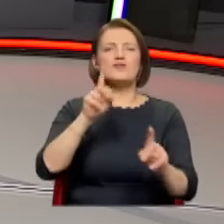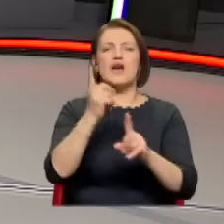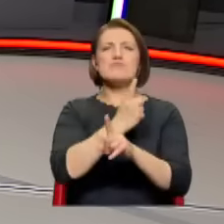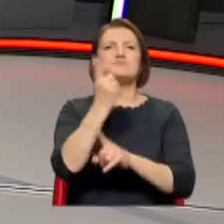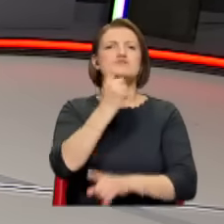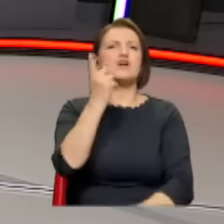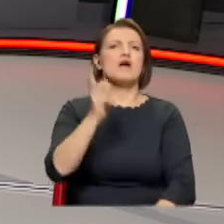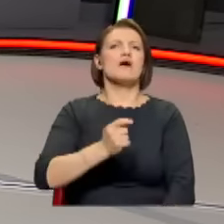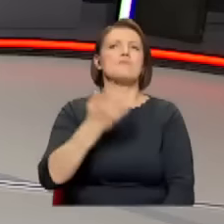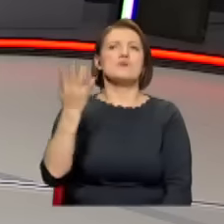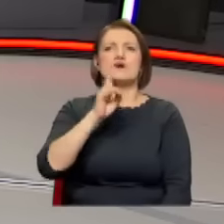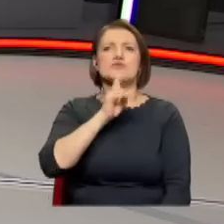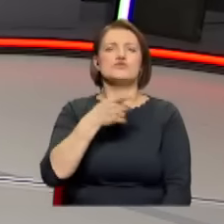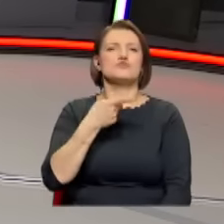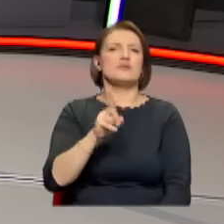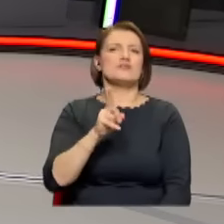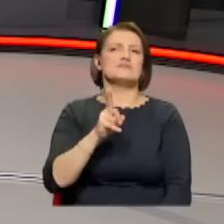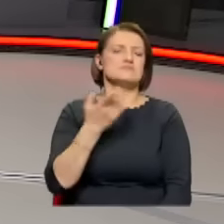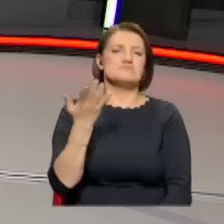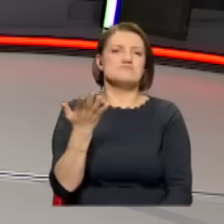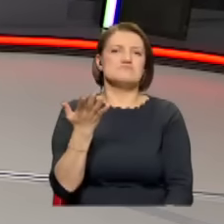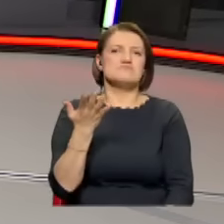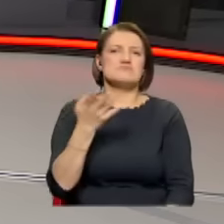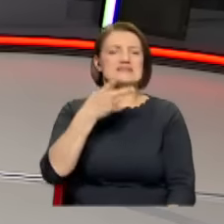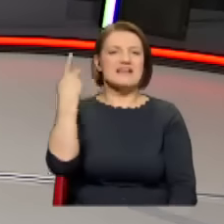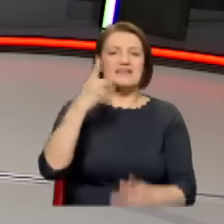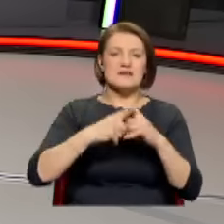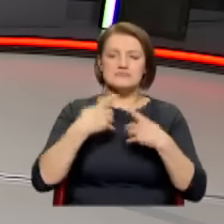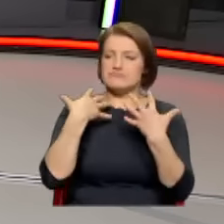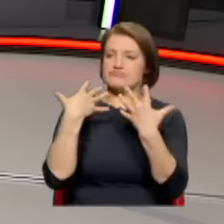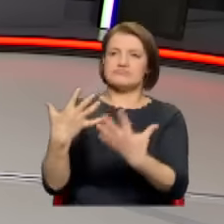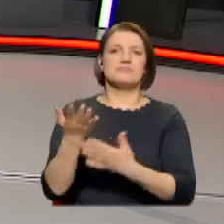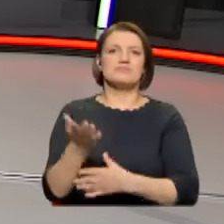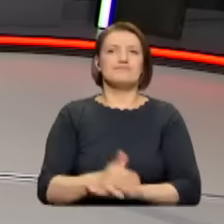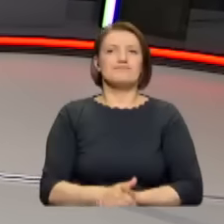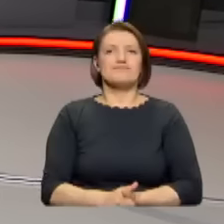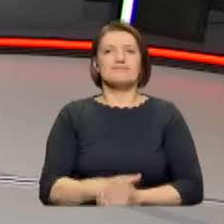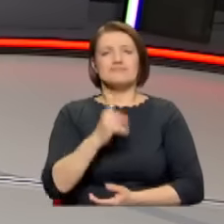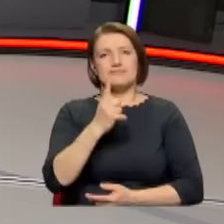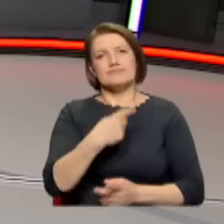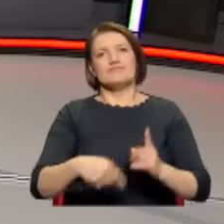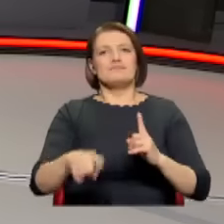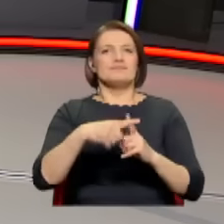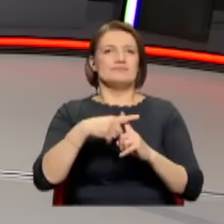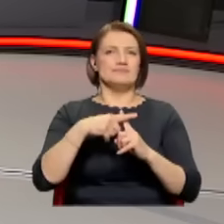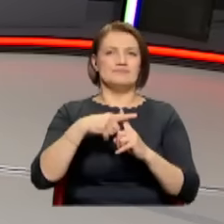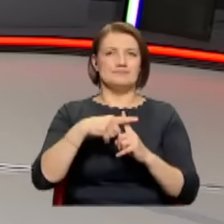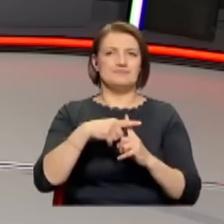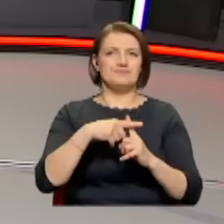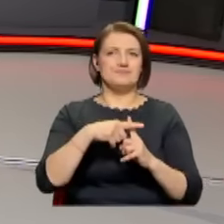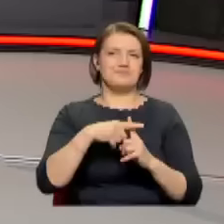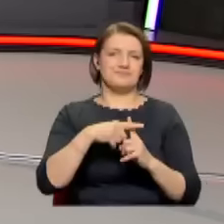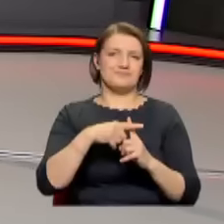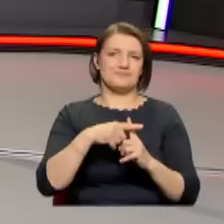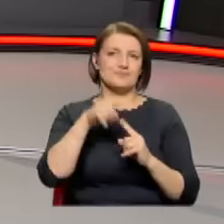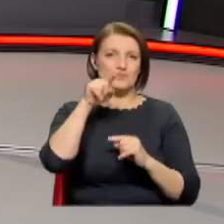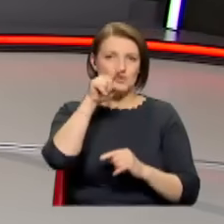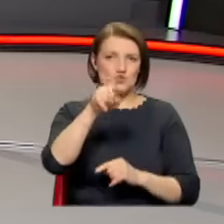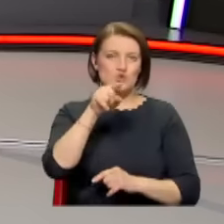Hiç. 200 bin troll besliyoruz biz. Hiçbir şey yapmıyor. Bir de üstüne